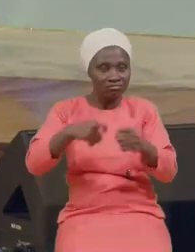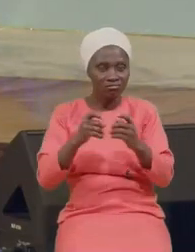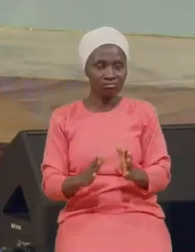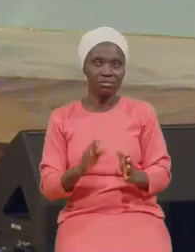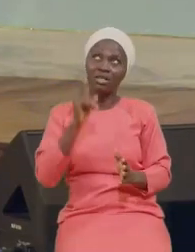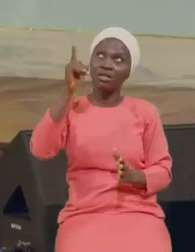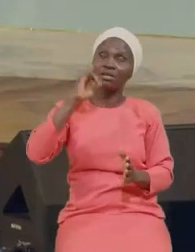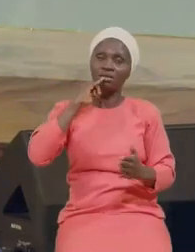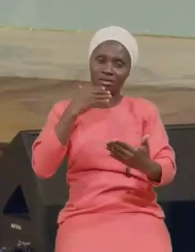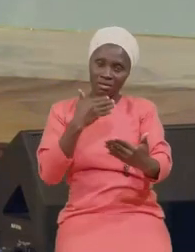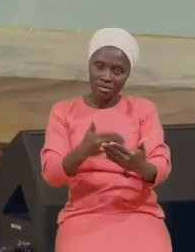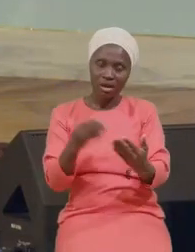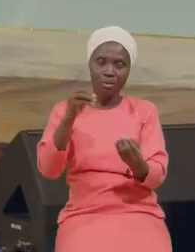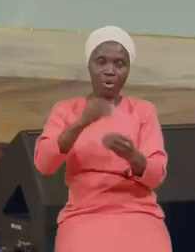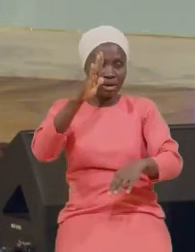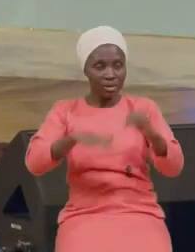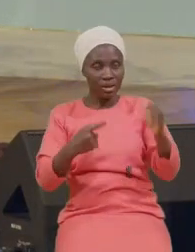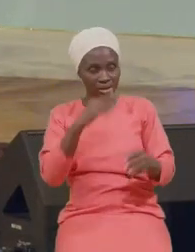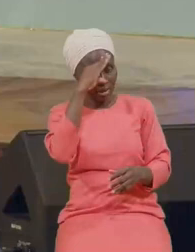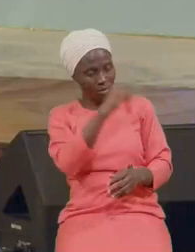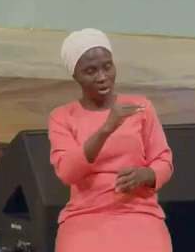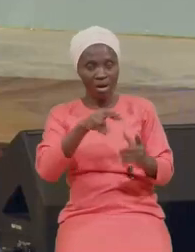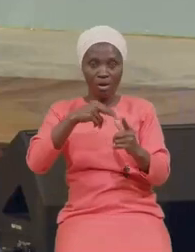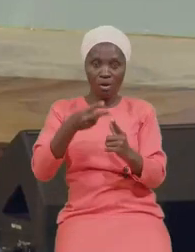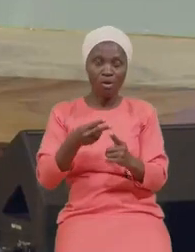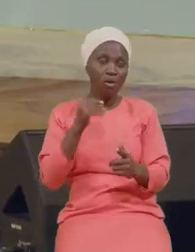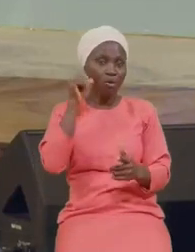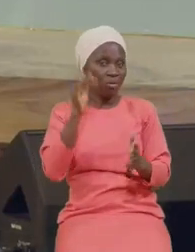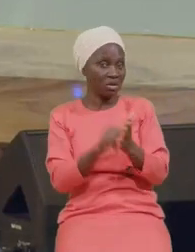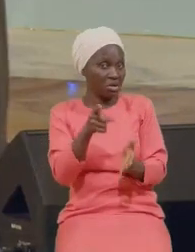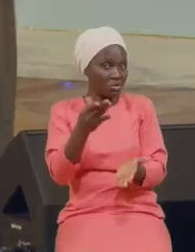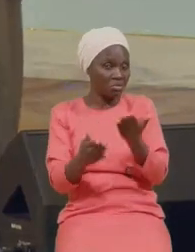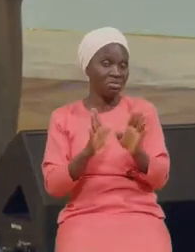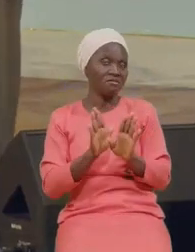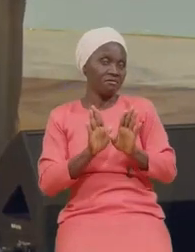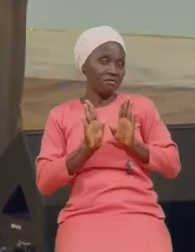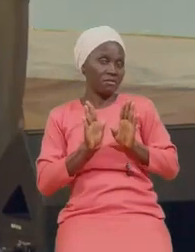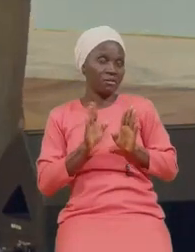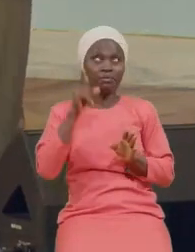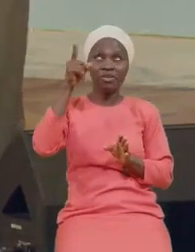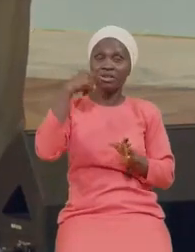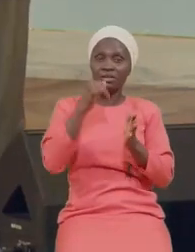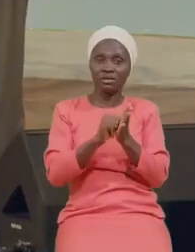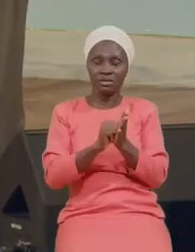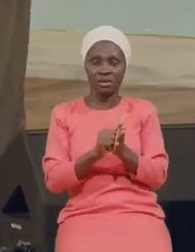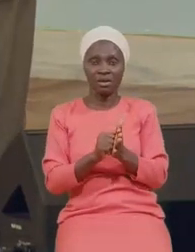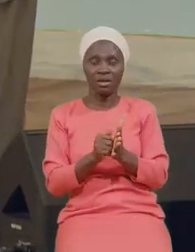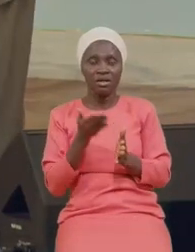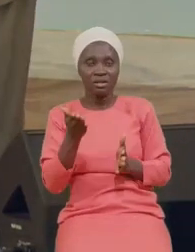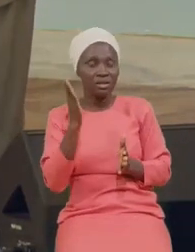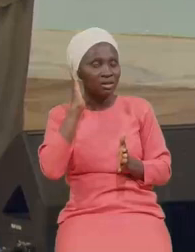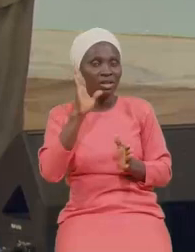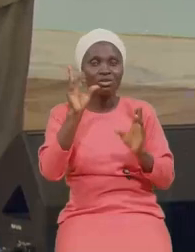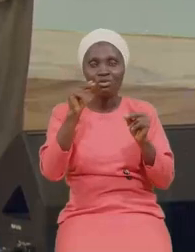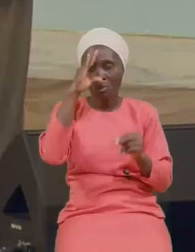que l'homme que la femme qui s'oppose et dit nul ne tiendra